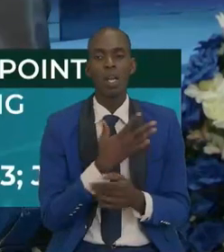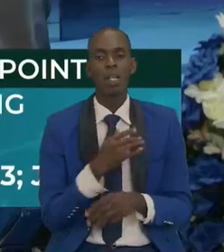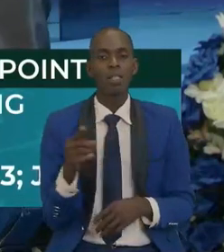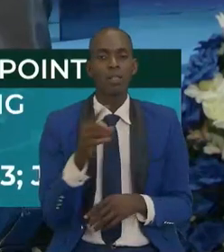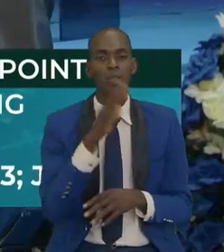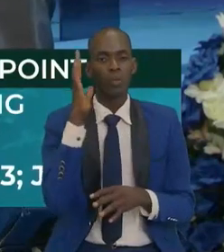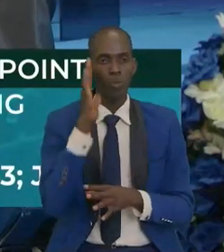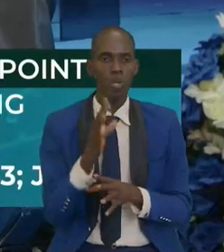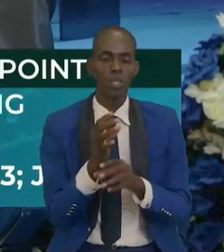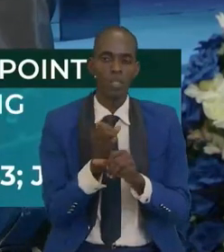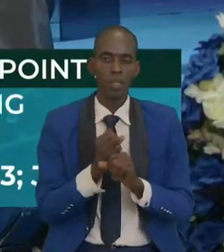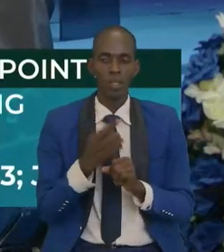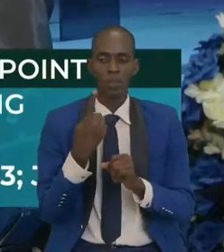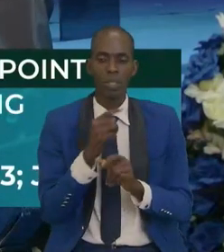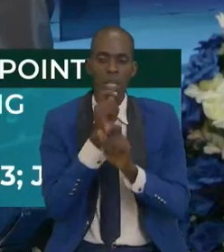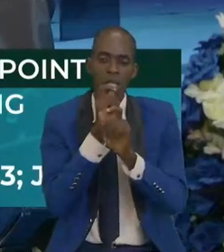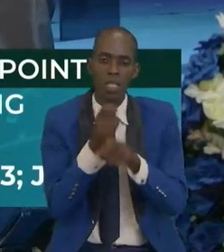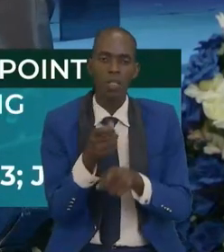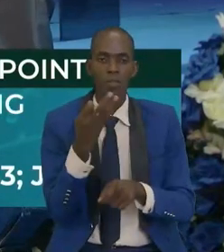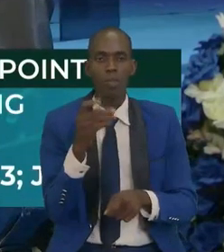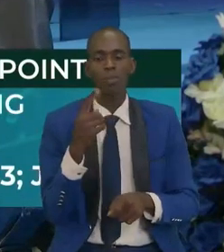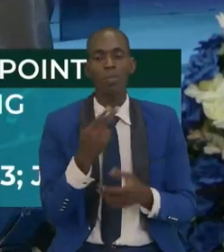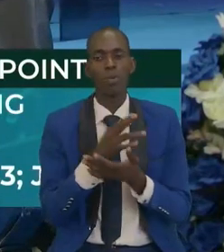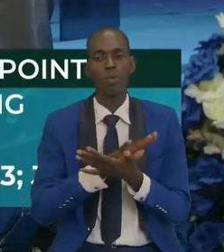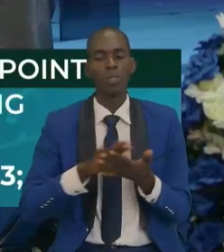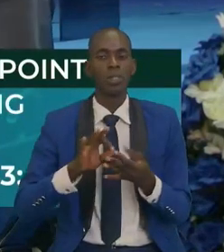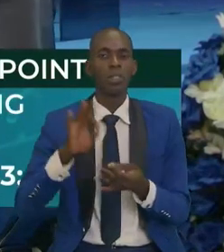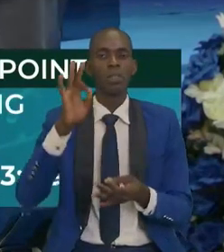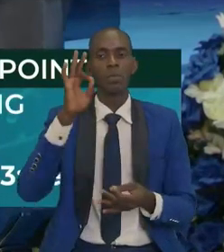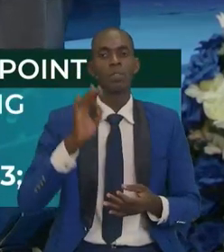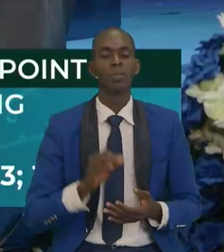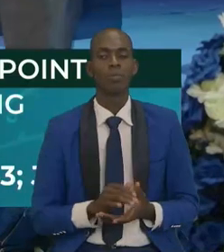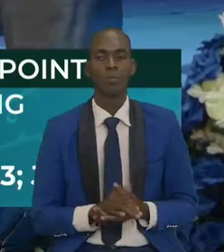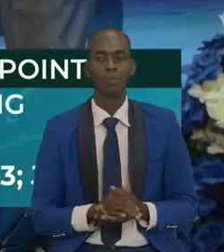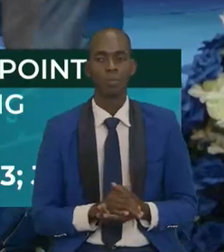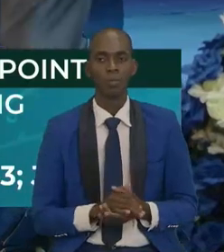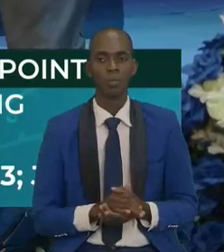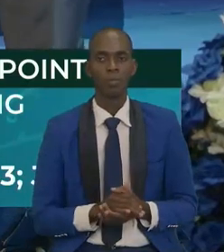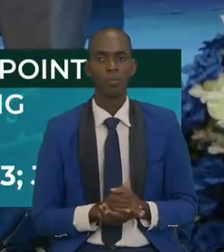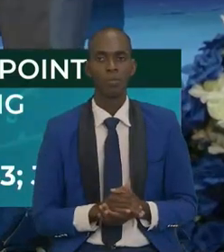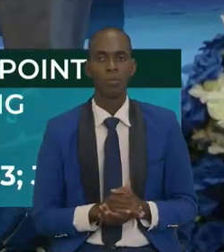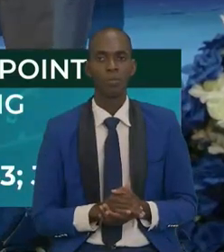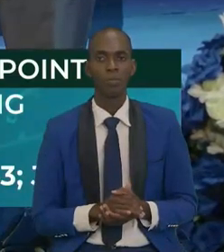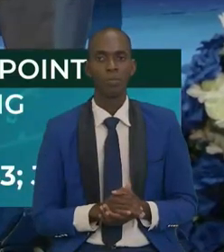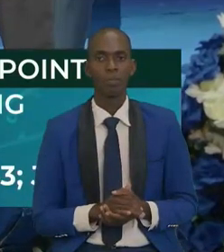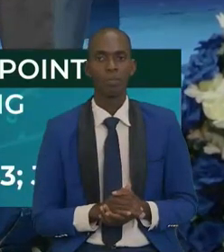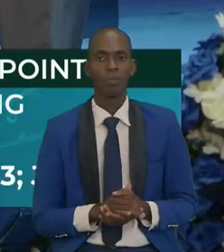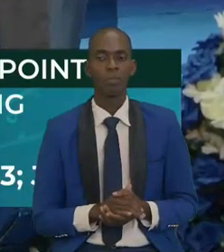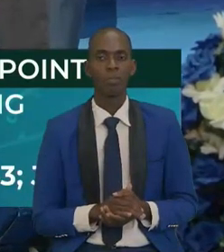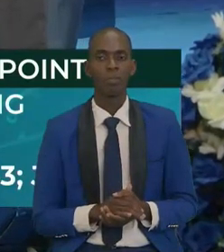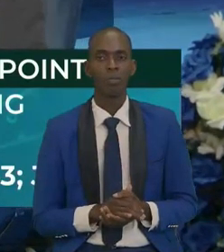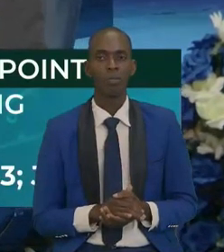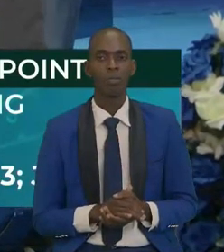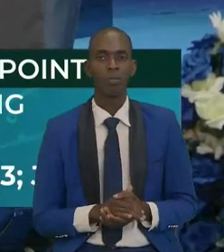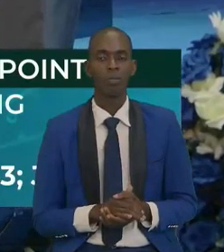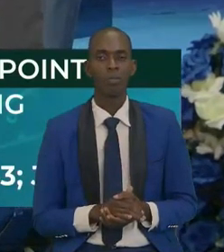de Jésus pour le pardon de vos péchés et vous recevrez